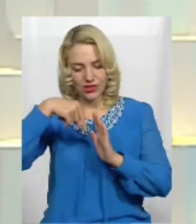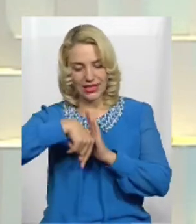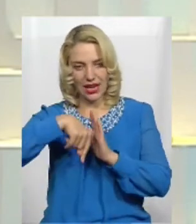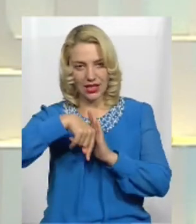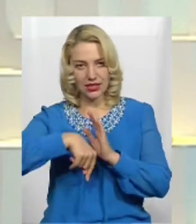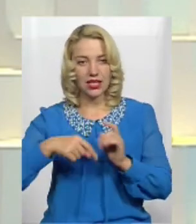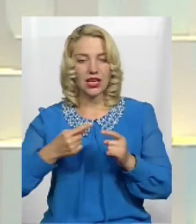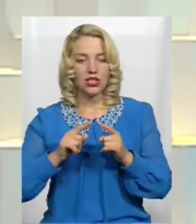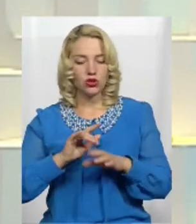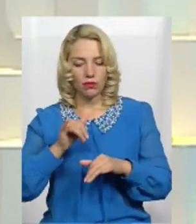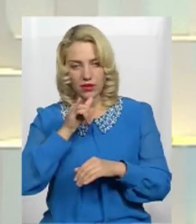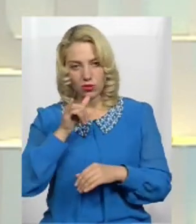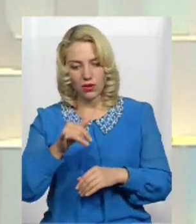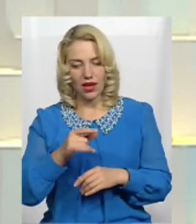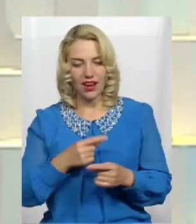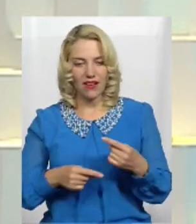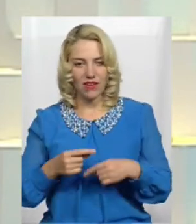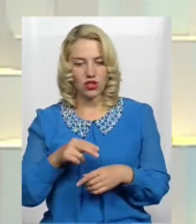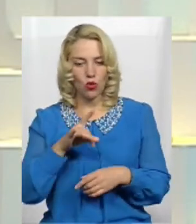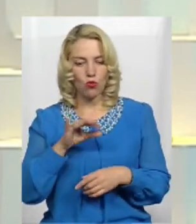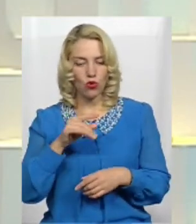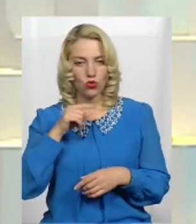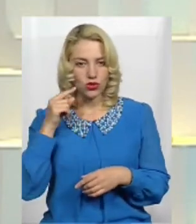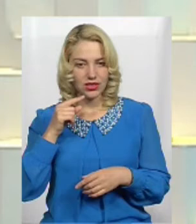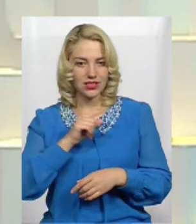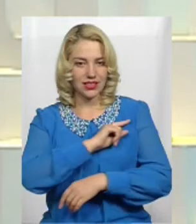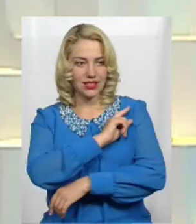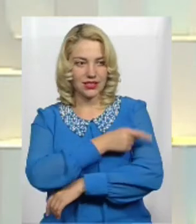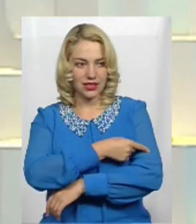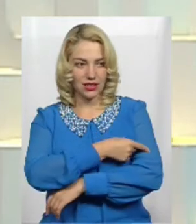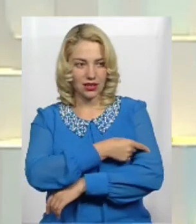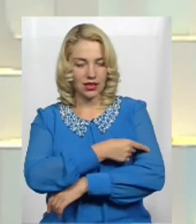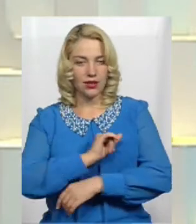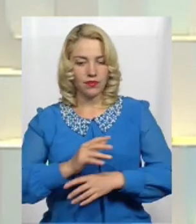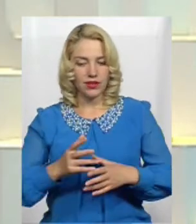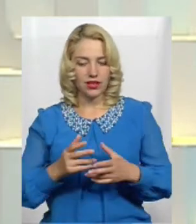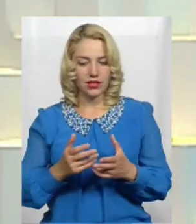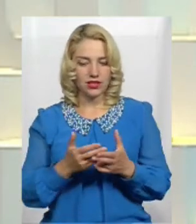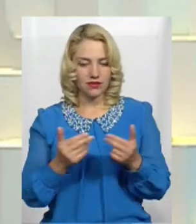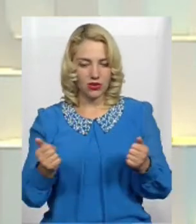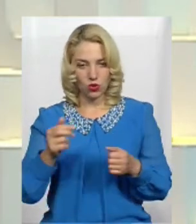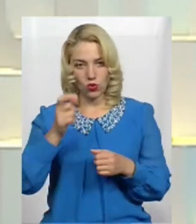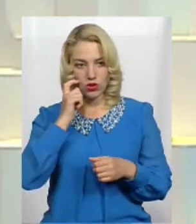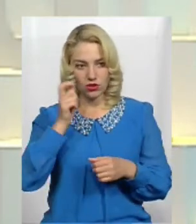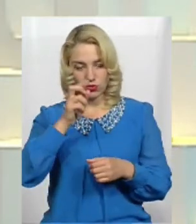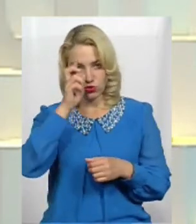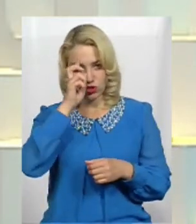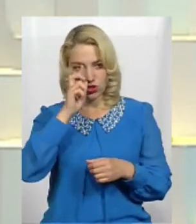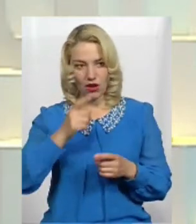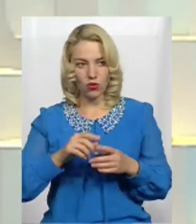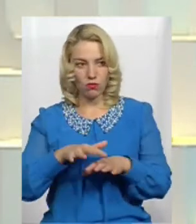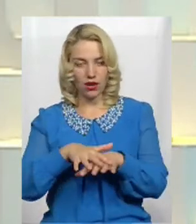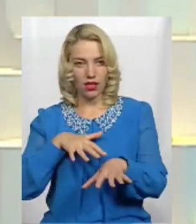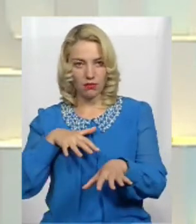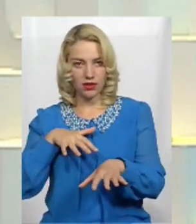не допустити реваншу проросійських сил і ствердити українську державність, йду в